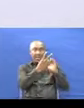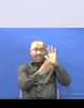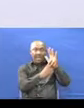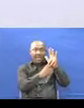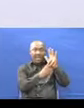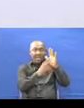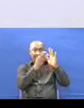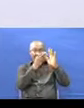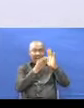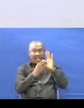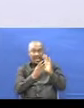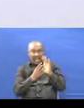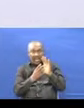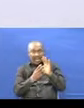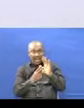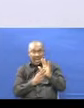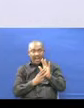7 ya 8 utoe